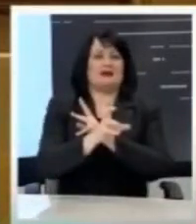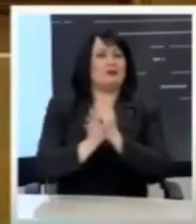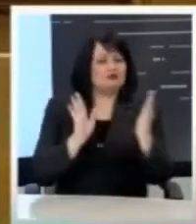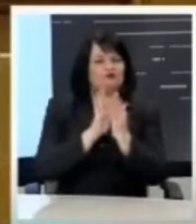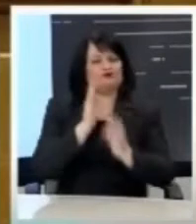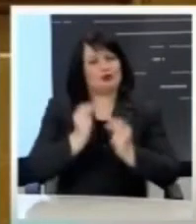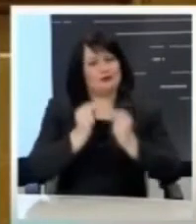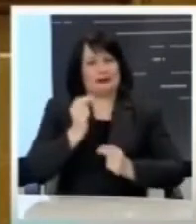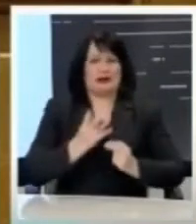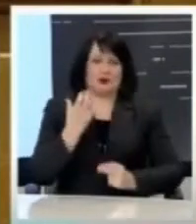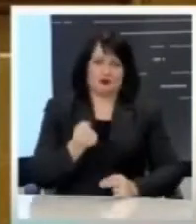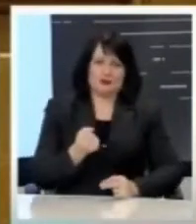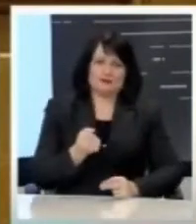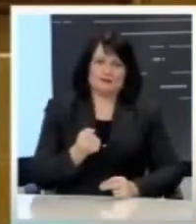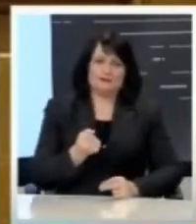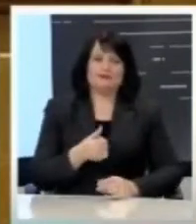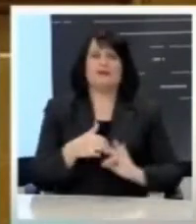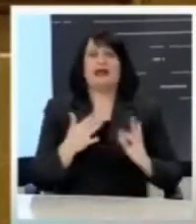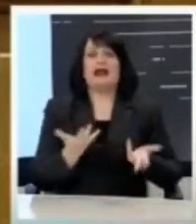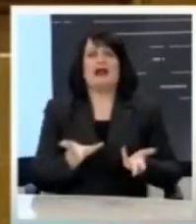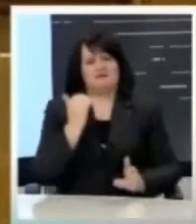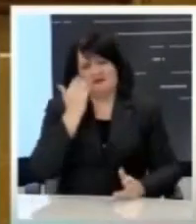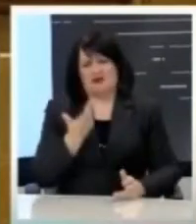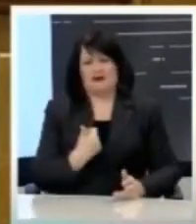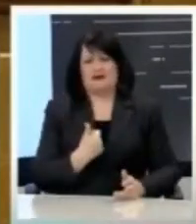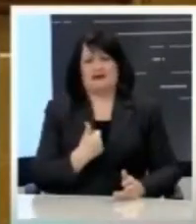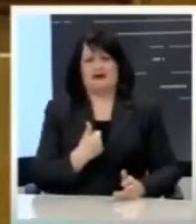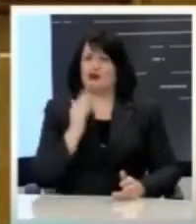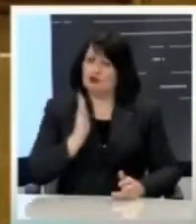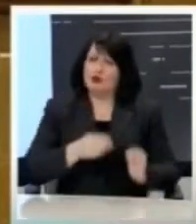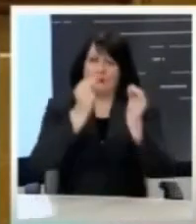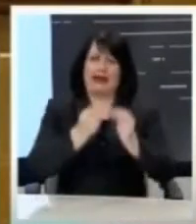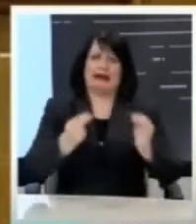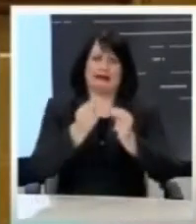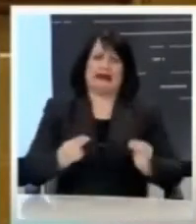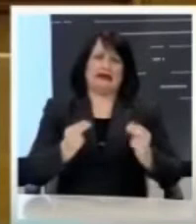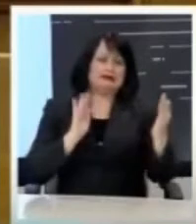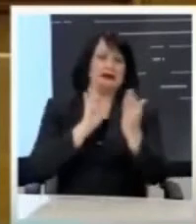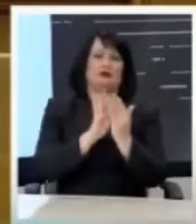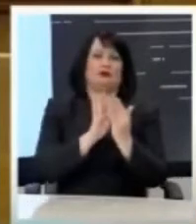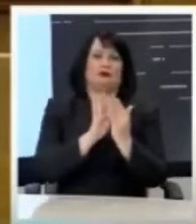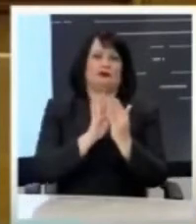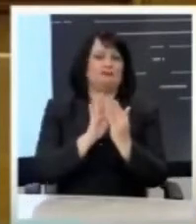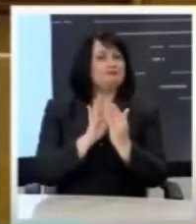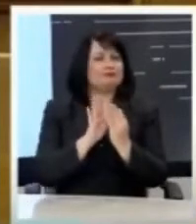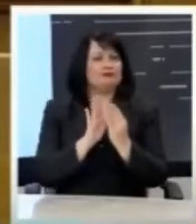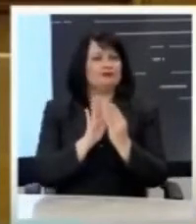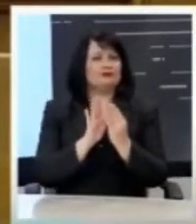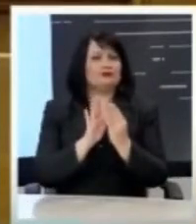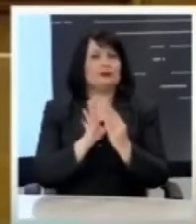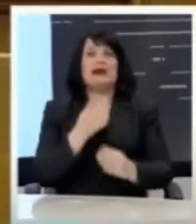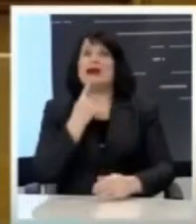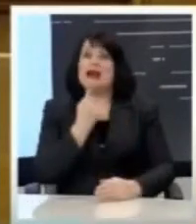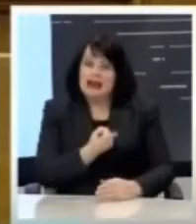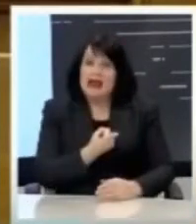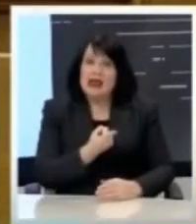προβλήματα, αλλά δεν νομίζω ότι τα προβλήματα μπορούμε να τα λύσουμε ή να τα αντιμετωπίσουμε στοχοποιώντας